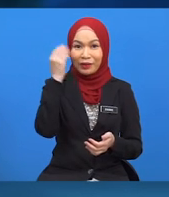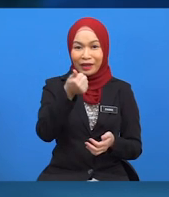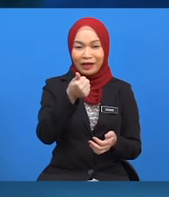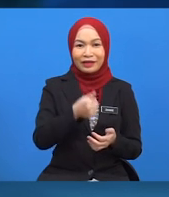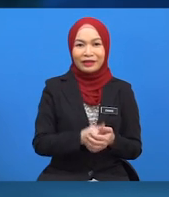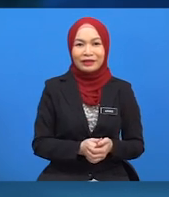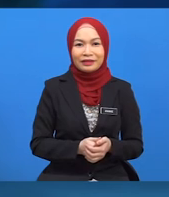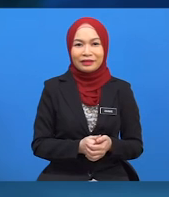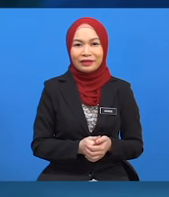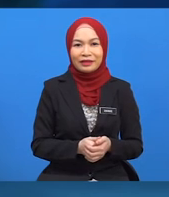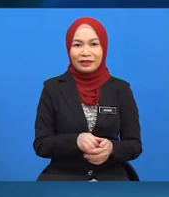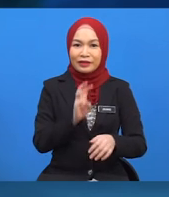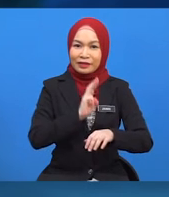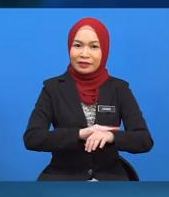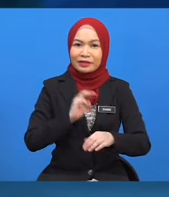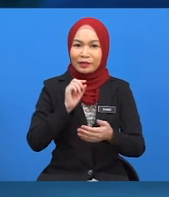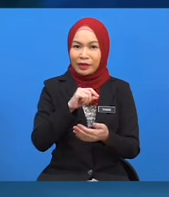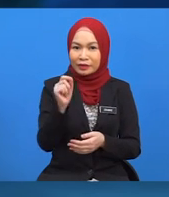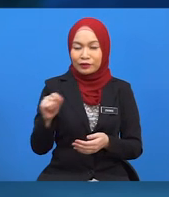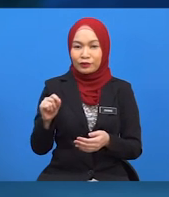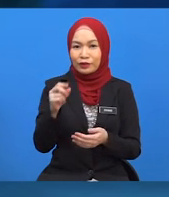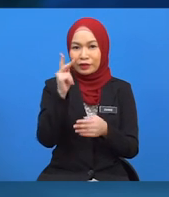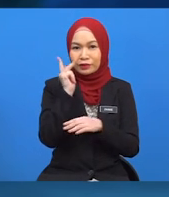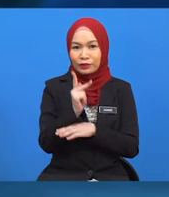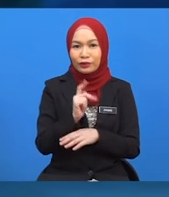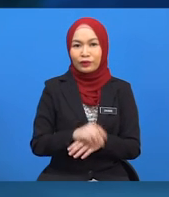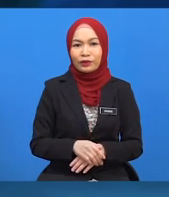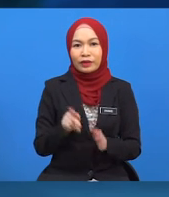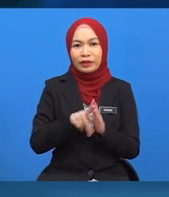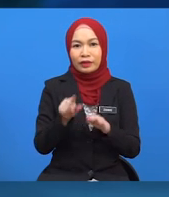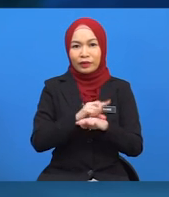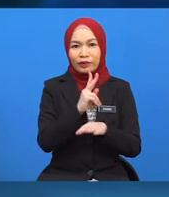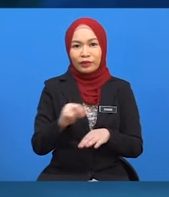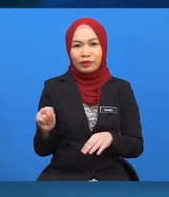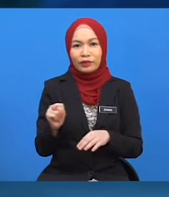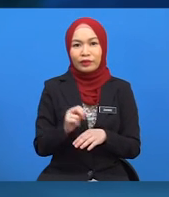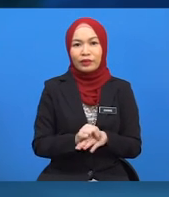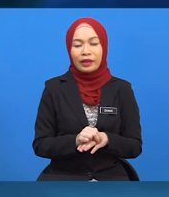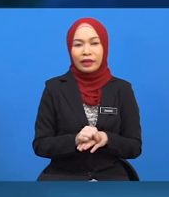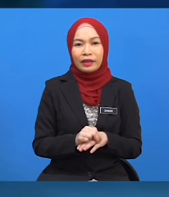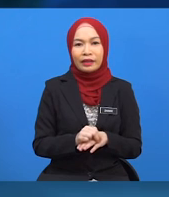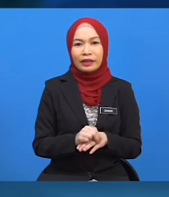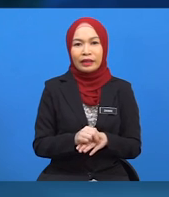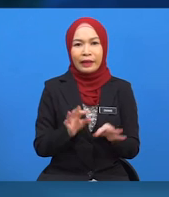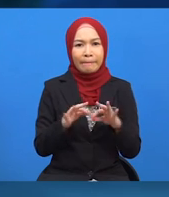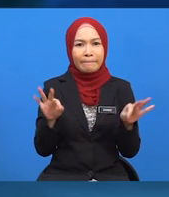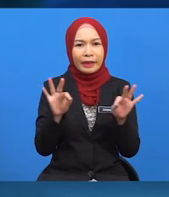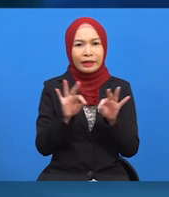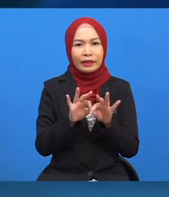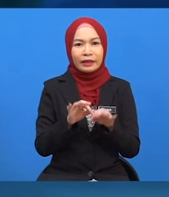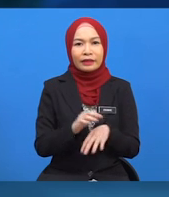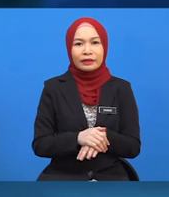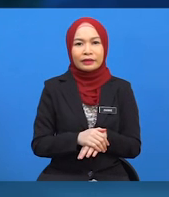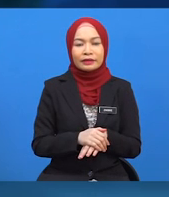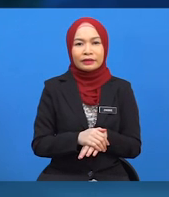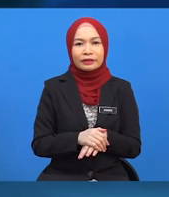Tahukah anda, semasa menulis sudoku, kegunaan inden adalah amat penting,